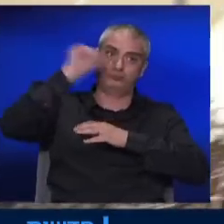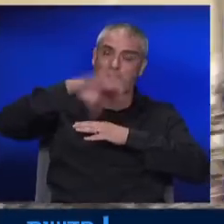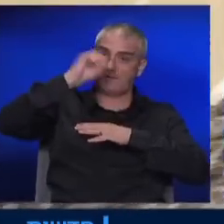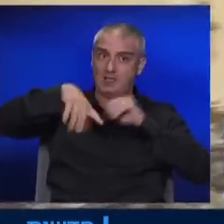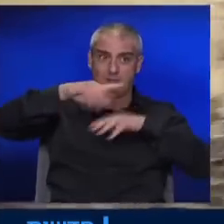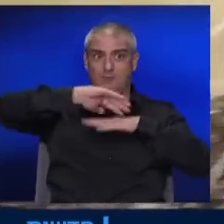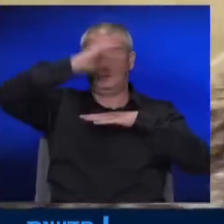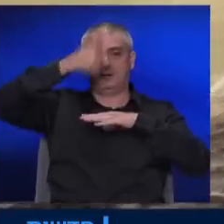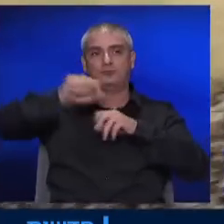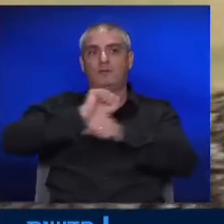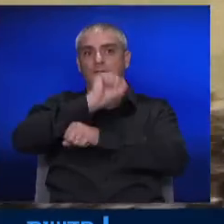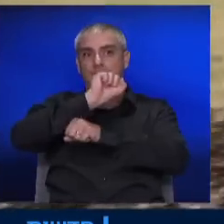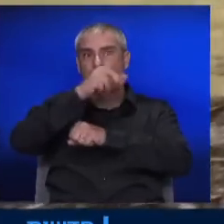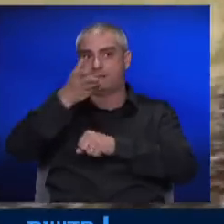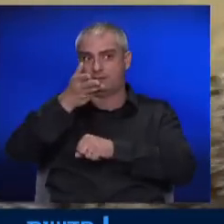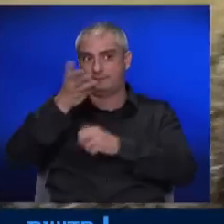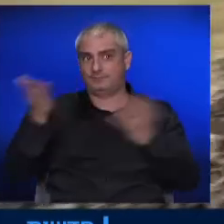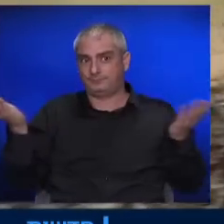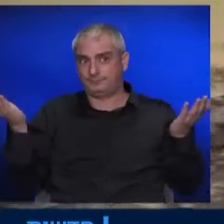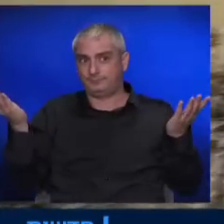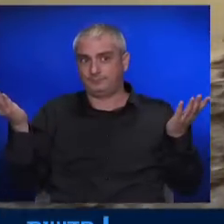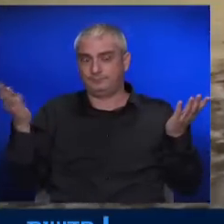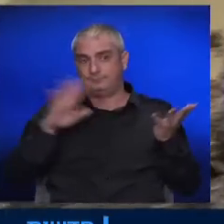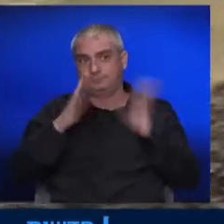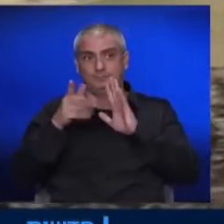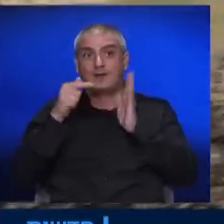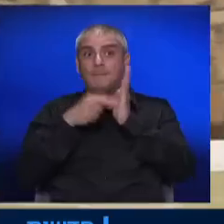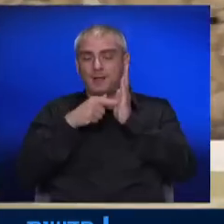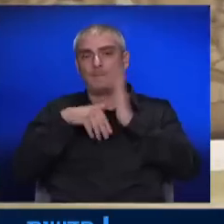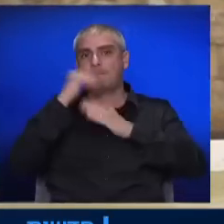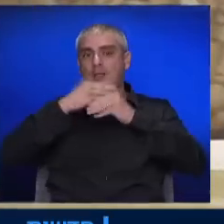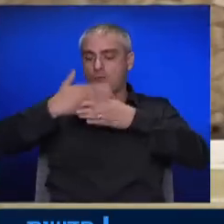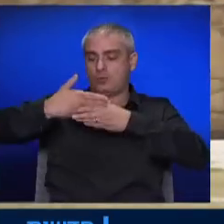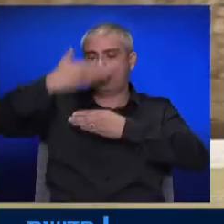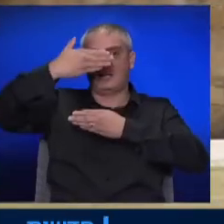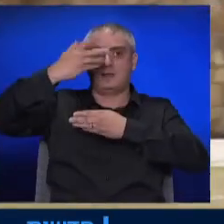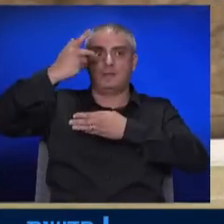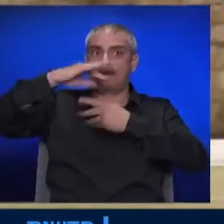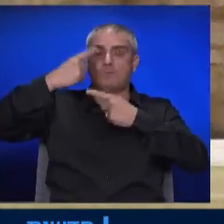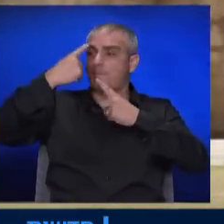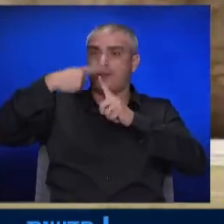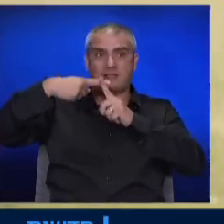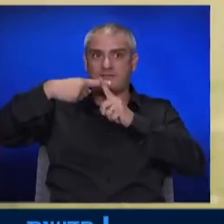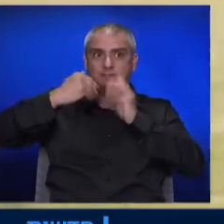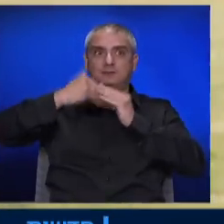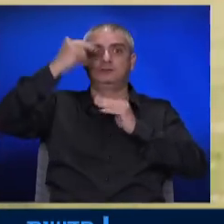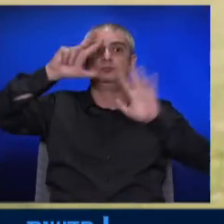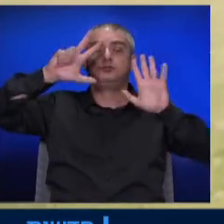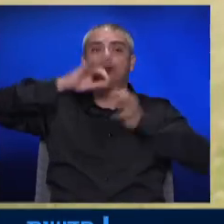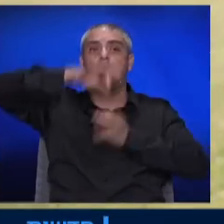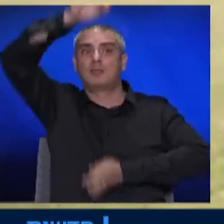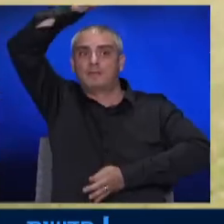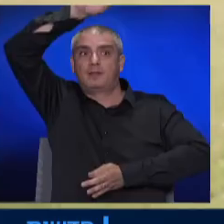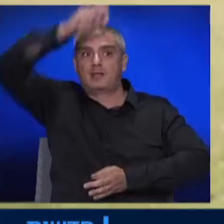את השפך הזה. אוקיי. ובגלל זה בנו קיר במקום בגובה 1.5 מטר, בגובה 8 מטר, שעלה